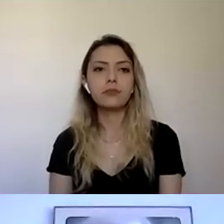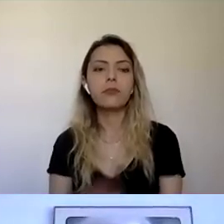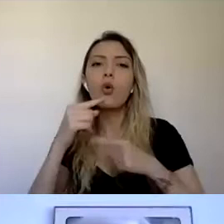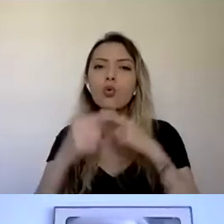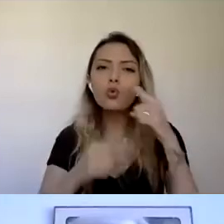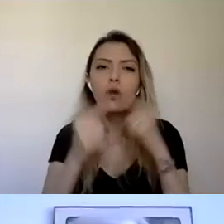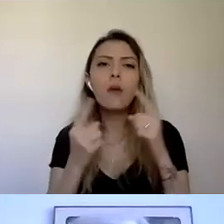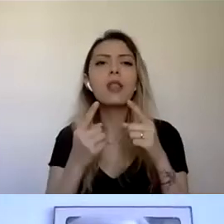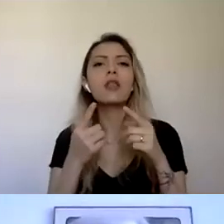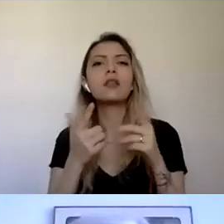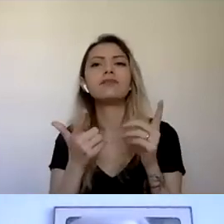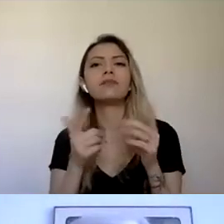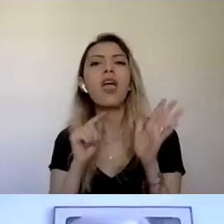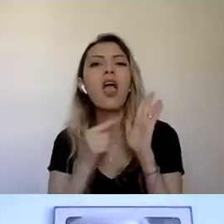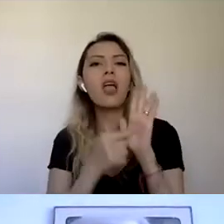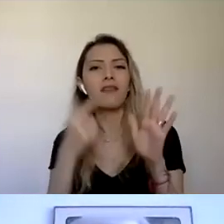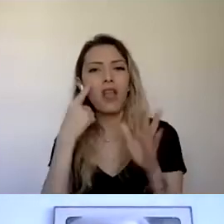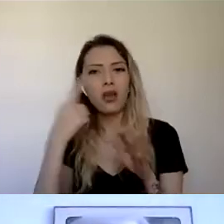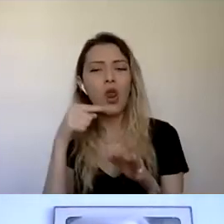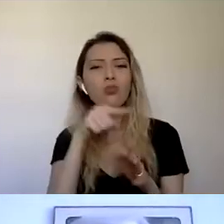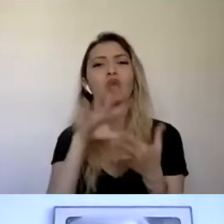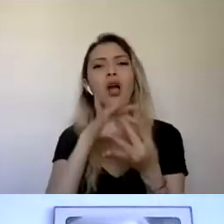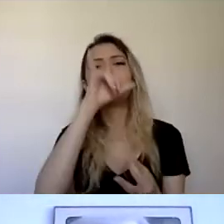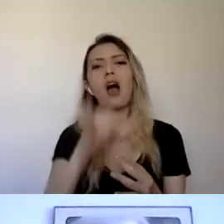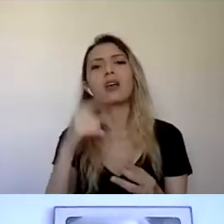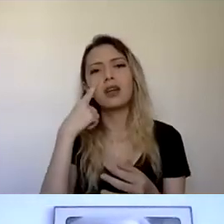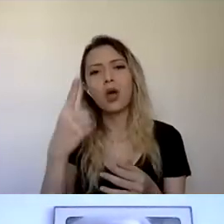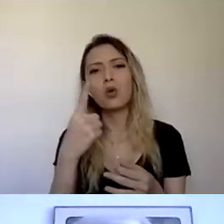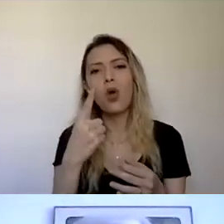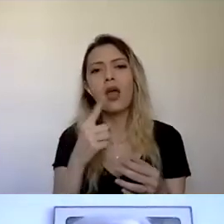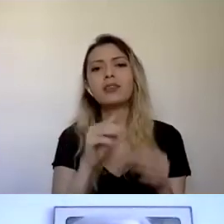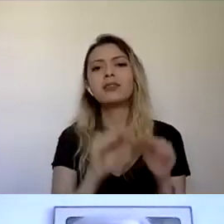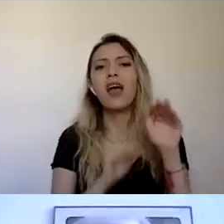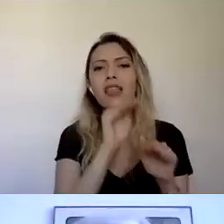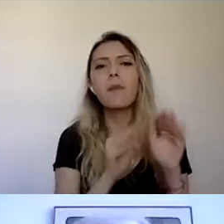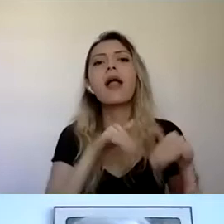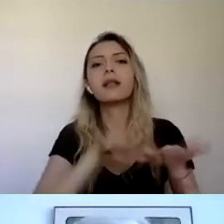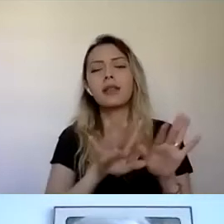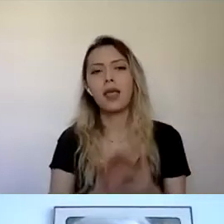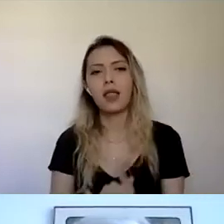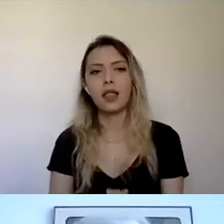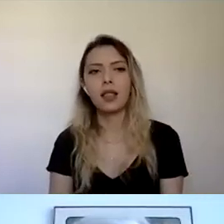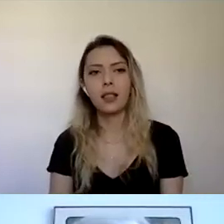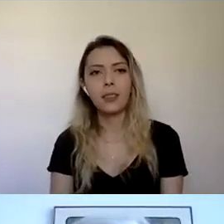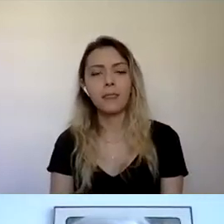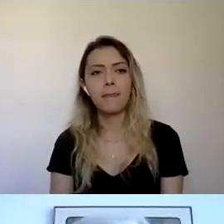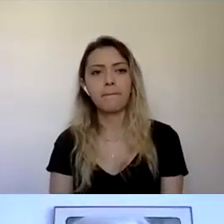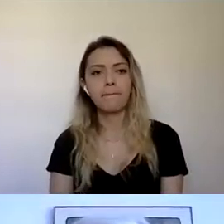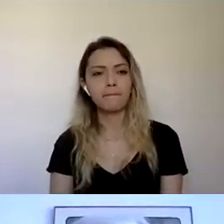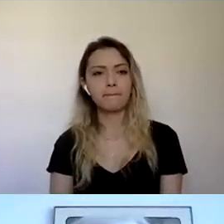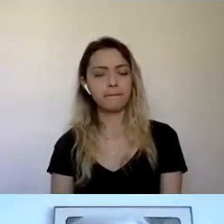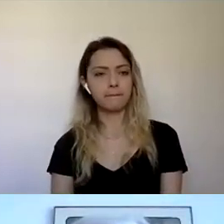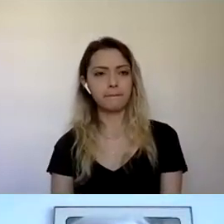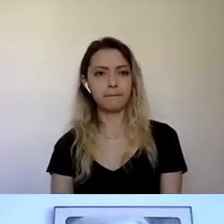çok insan hakları temelli değil. Hatta o yüzden de eksikleri evet, olduğu düşünülüyor. Fakat yani ama hani